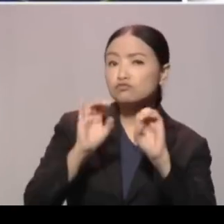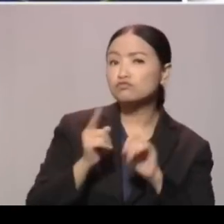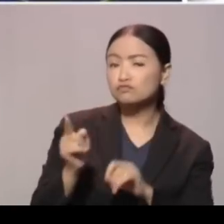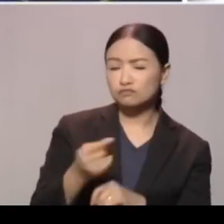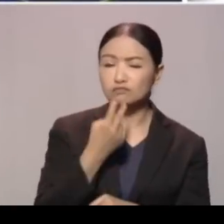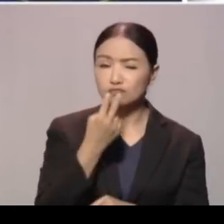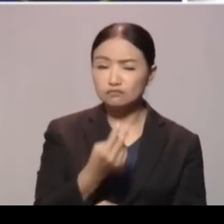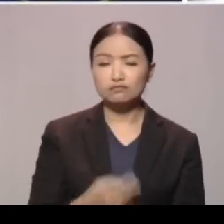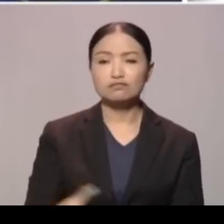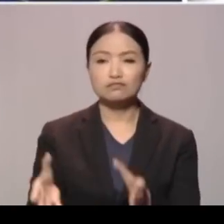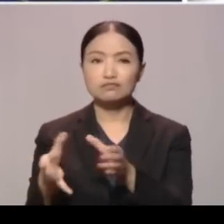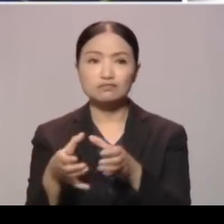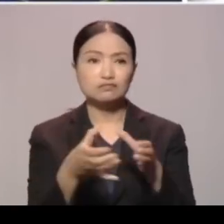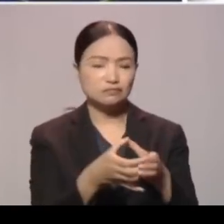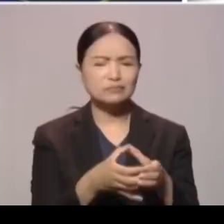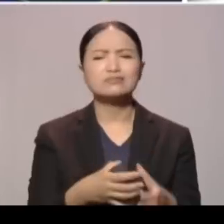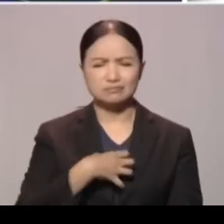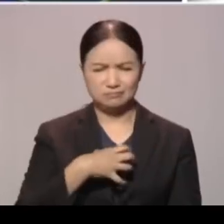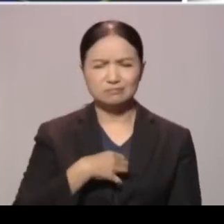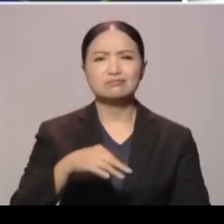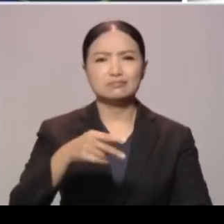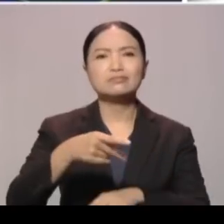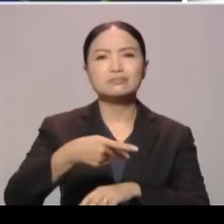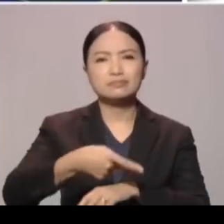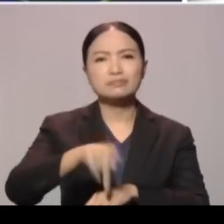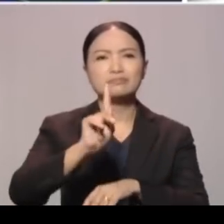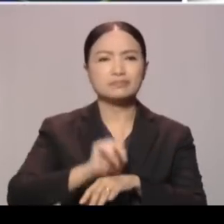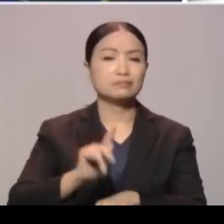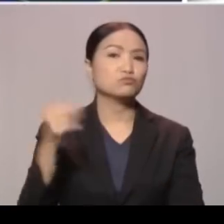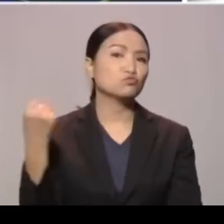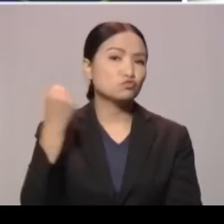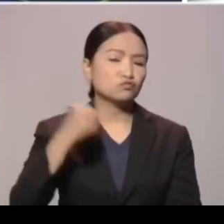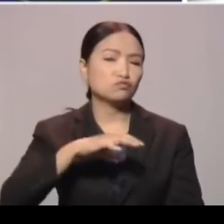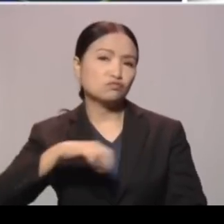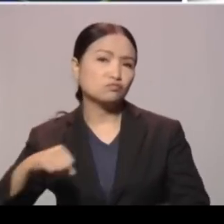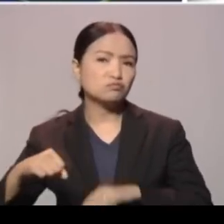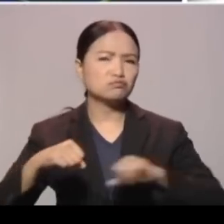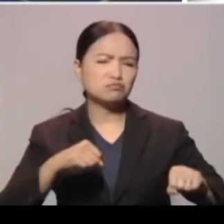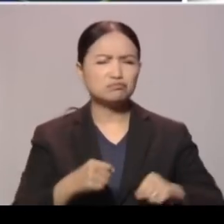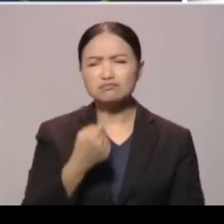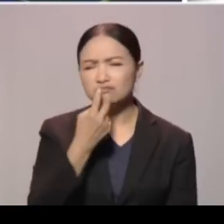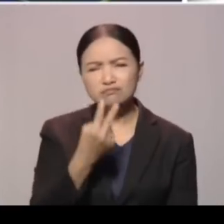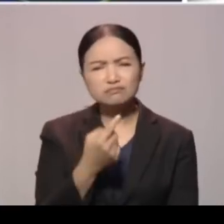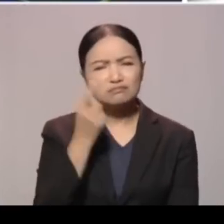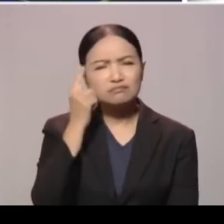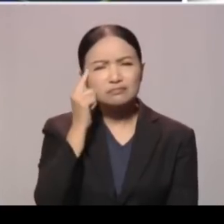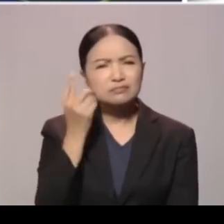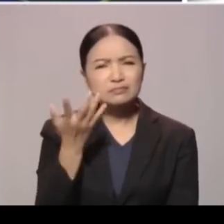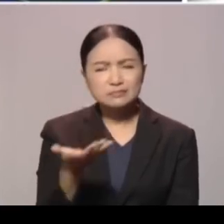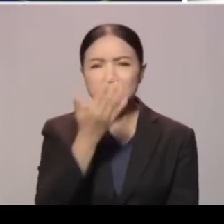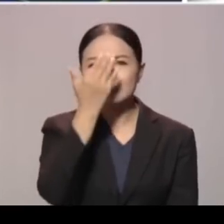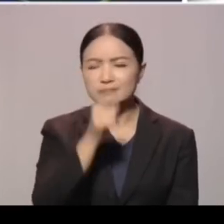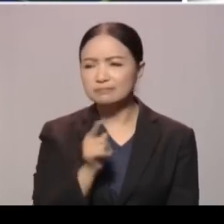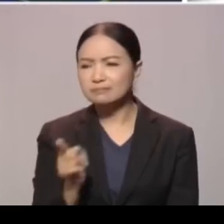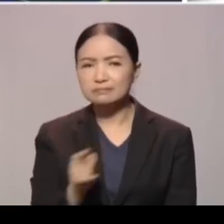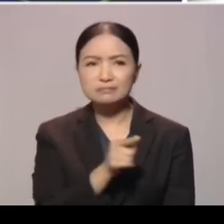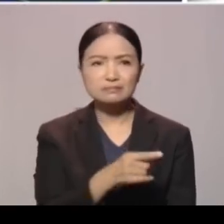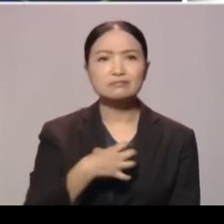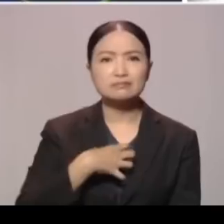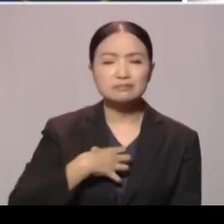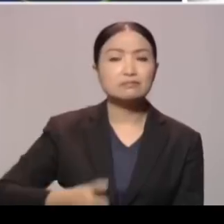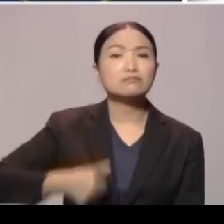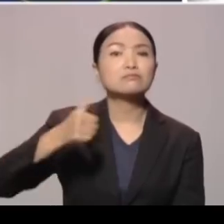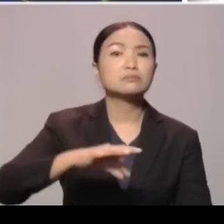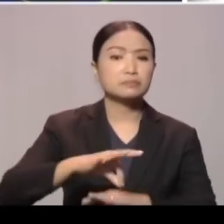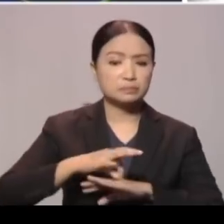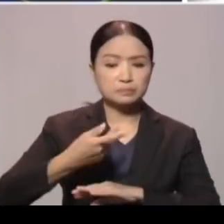ะเห็นว่าทั้งสองพรรคเนี่ยต้องการเก้าอี้ประธานสภาผู้แทนราษฎรมากคืออาจารย์มองยังไงบ้างคะว่าทำไมแต่ละพรรคถึงอยากจะได้ตำแห